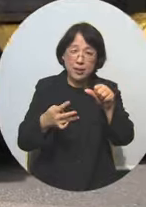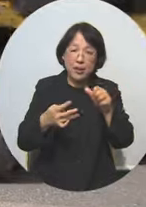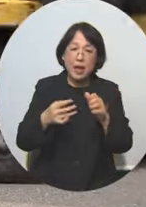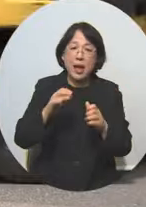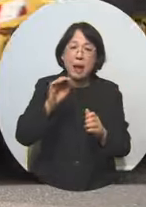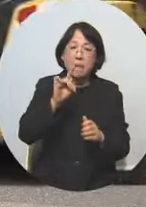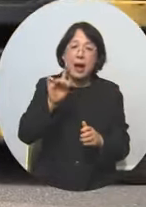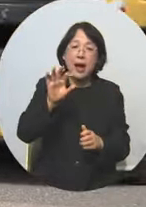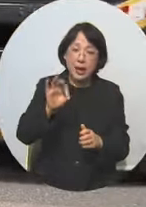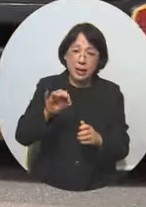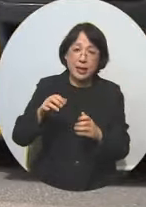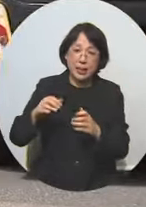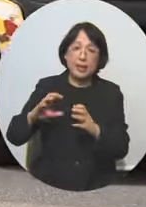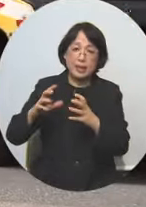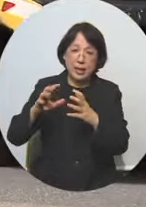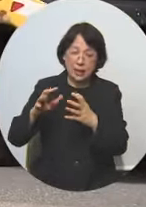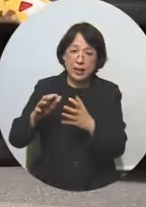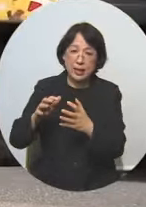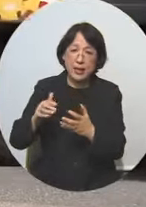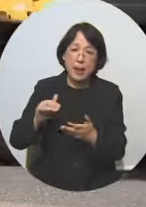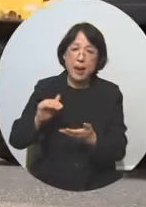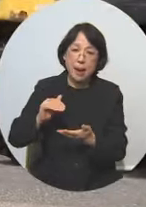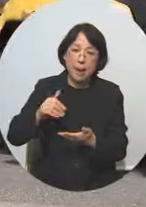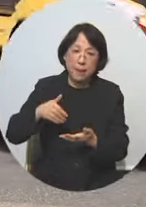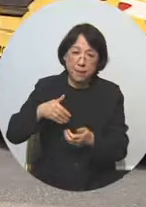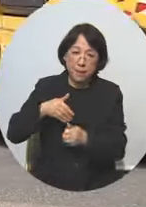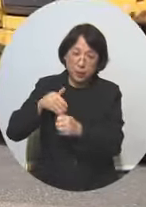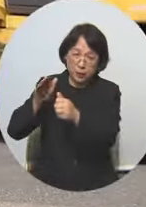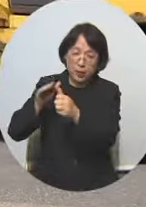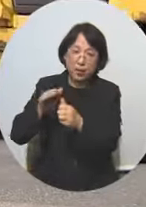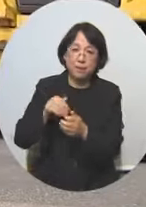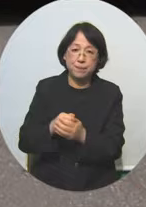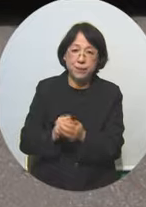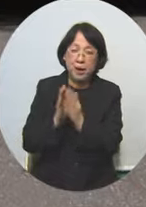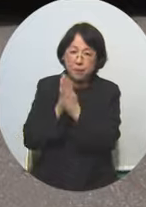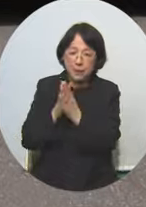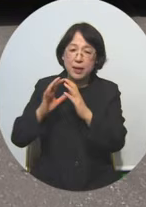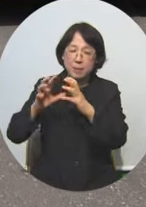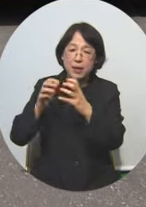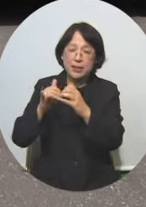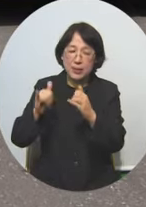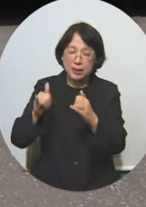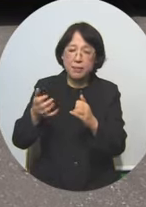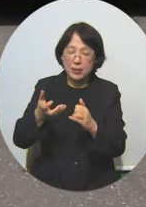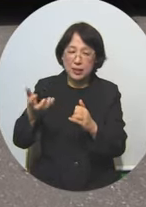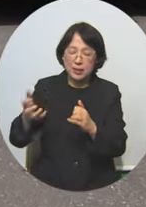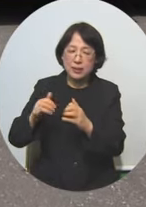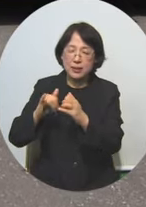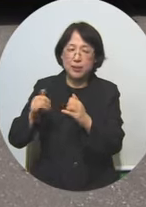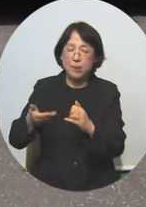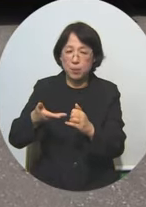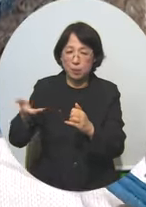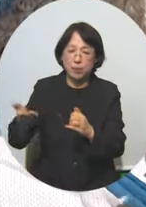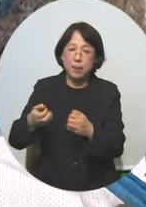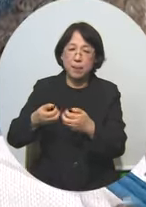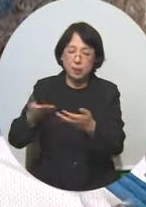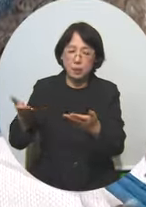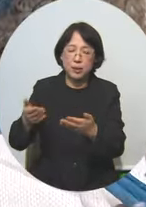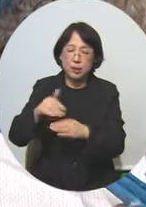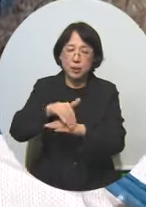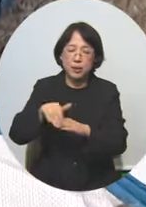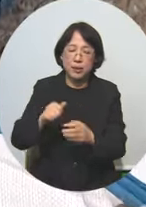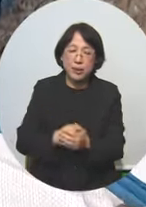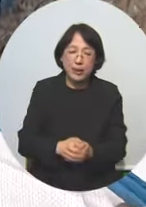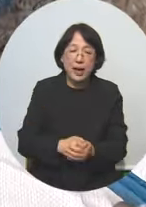쌀은 8월부터 방글라데시에 있는 미얀마 난민들에게 공급됩니다. 정부가 올해부터 아프리카 8개국과